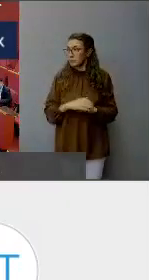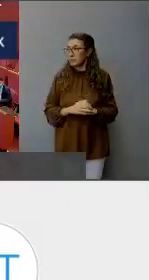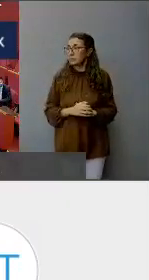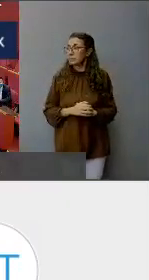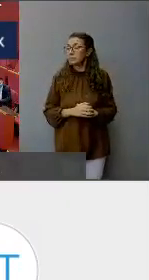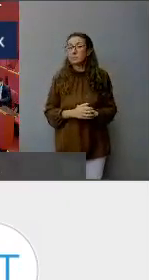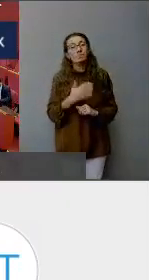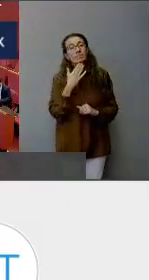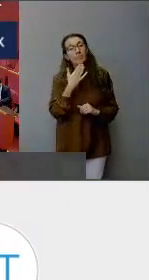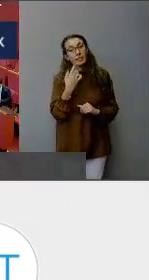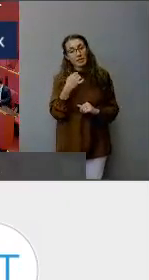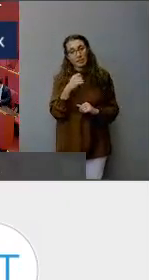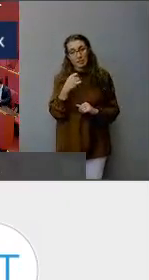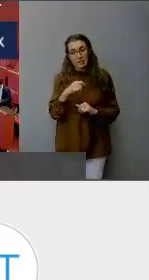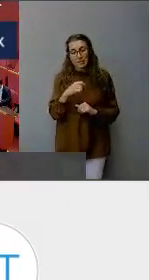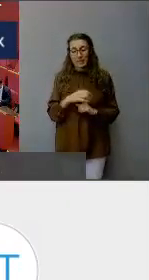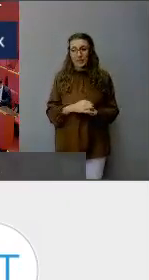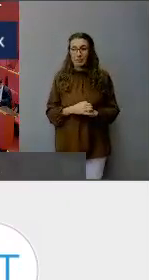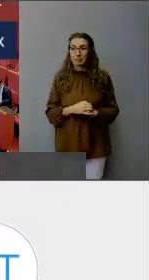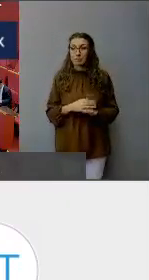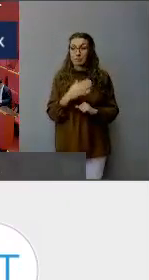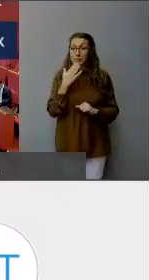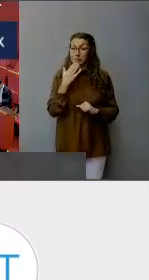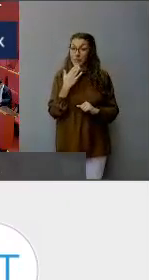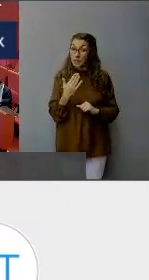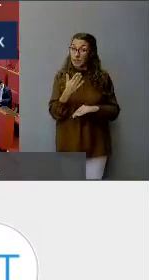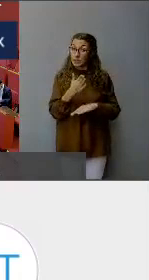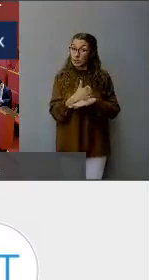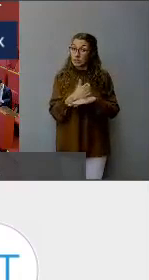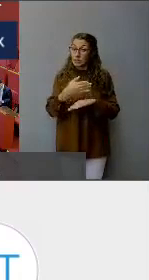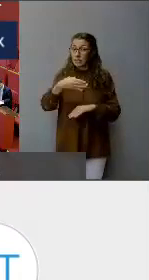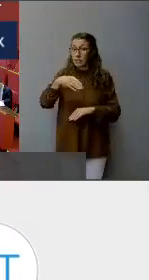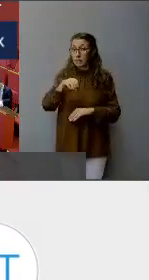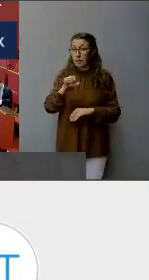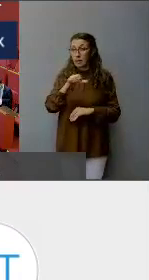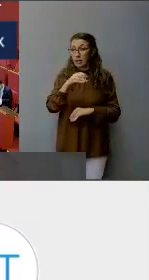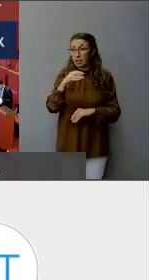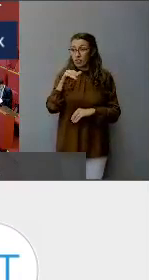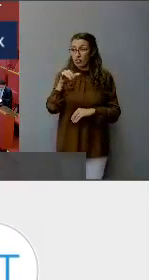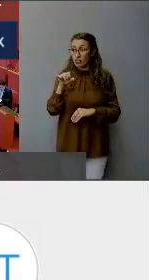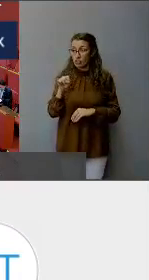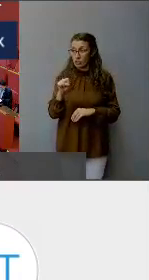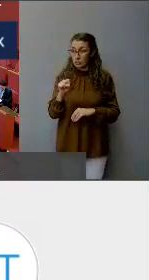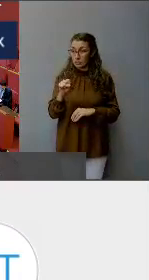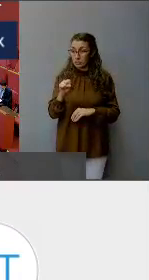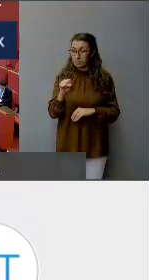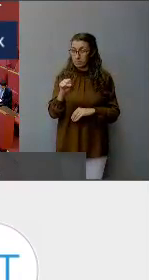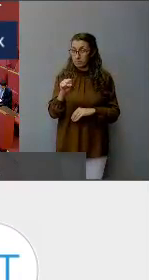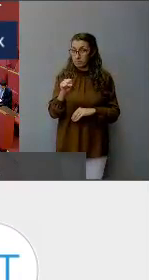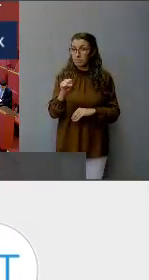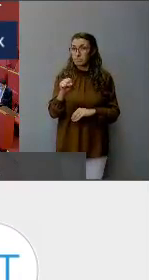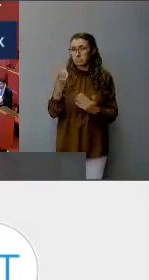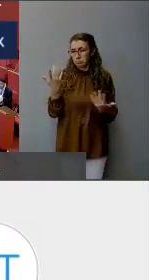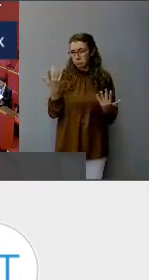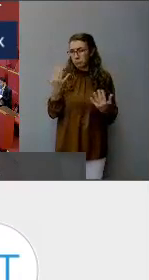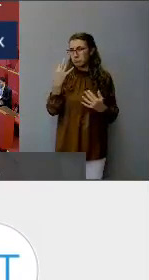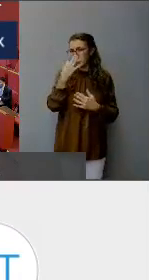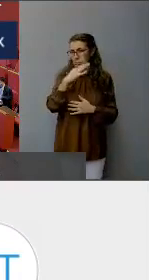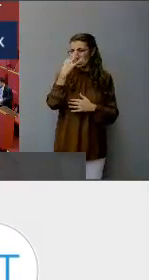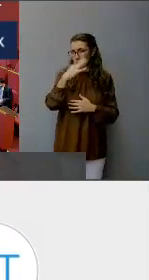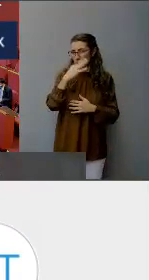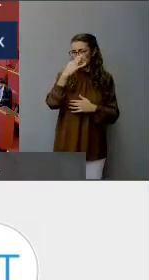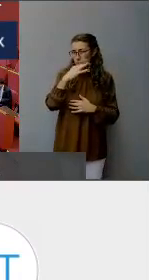grazie presidente grazie consigliere mascia per diciamo per l'ampia l'ampia